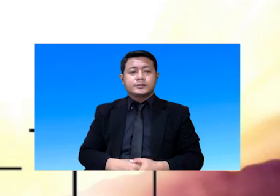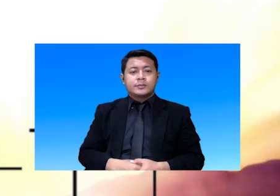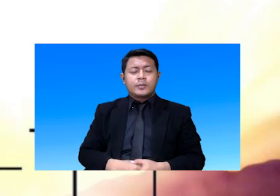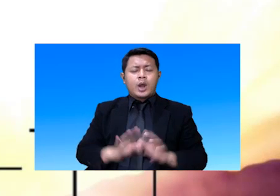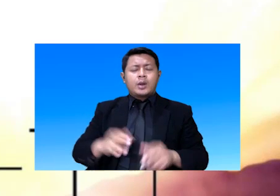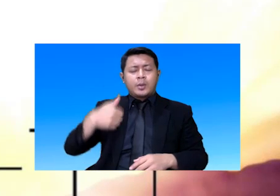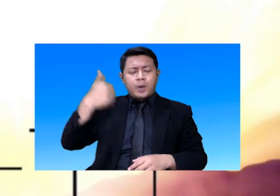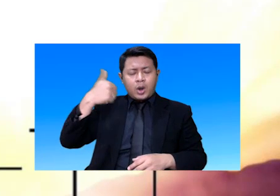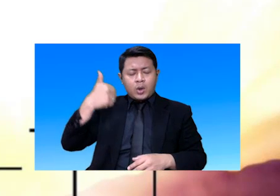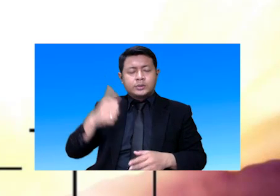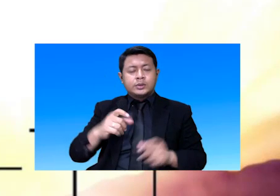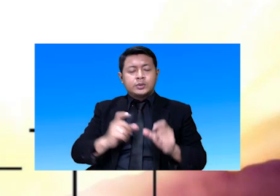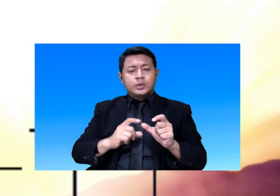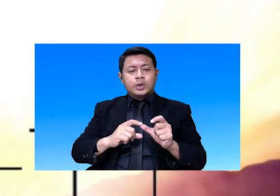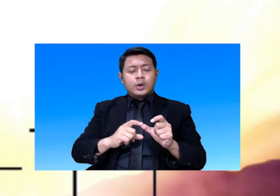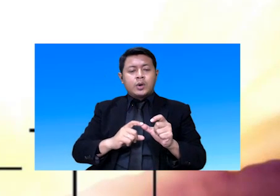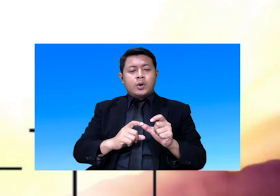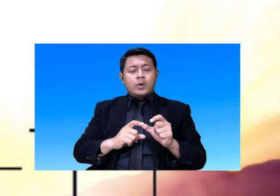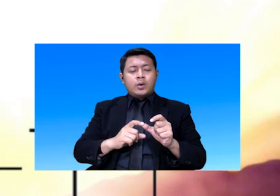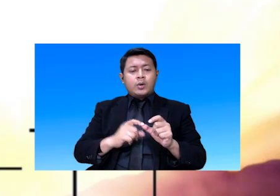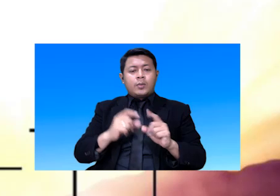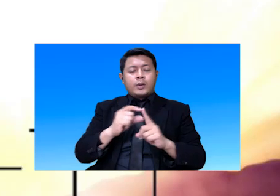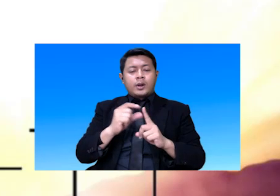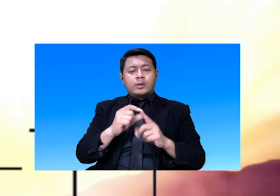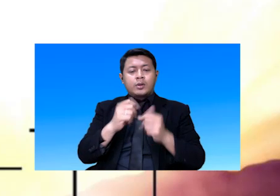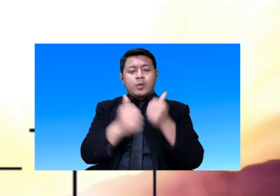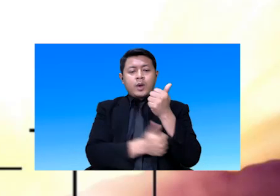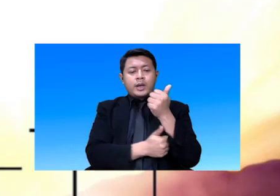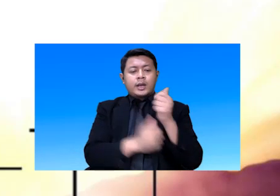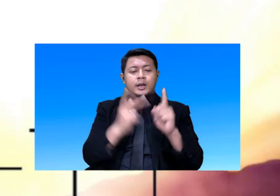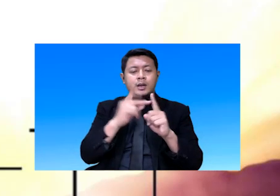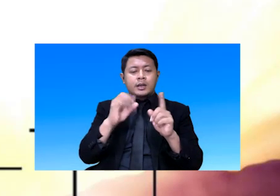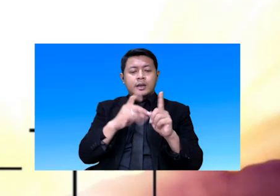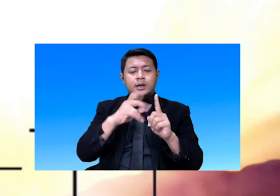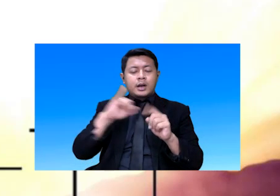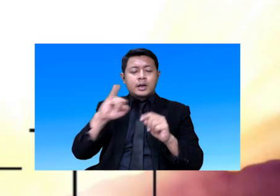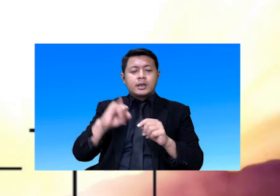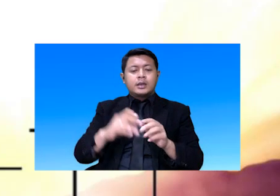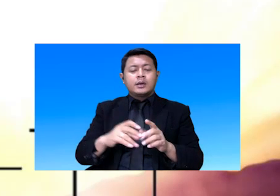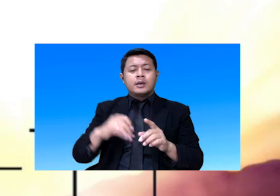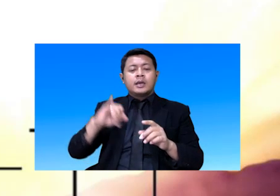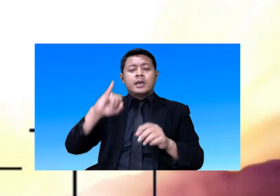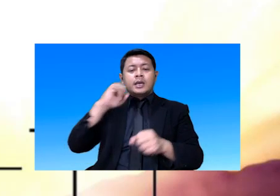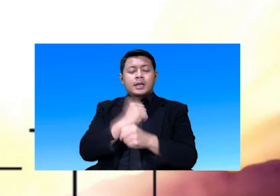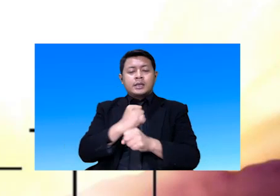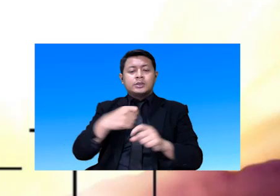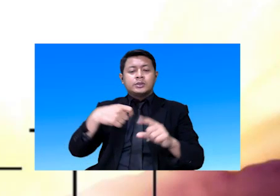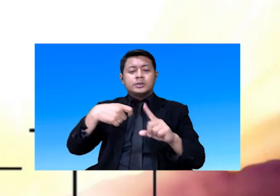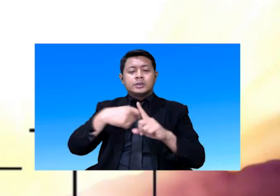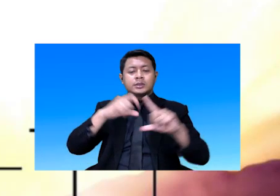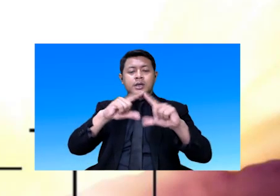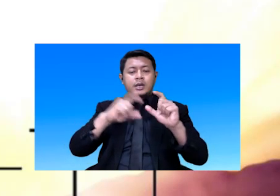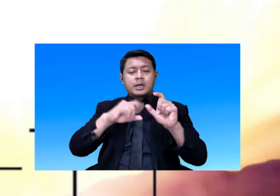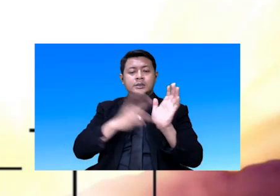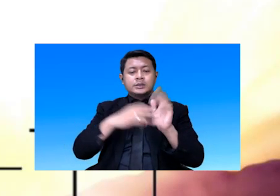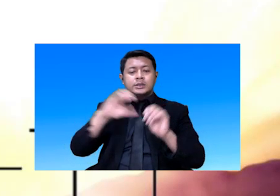Lengkap. Sugio Pranoto itu wakil dari hierarki. Ignatius Kasimo